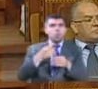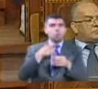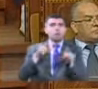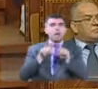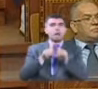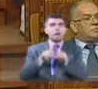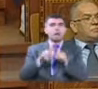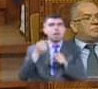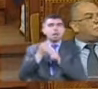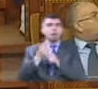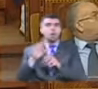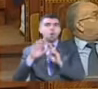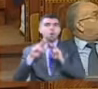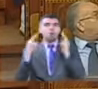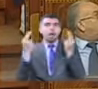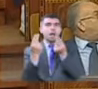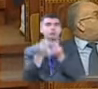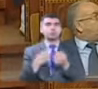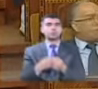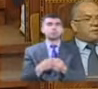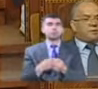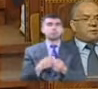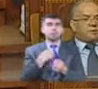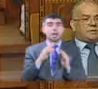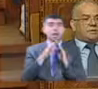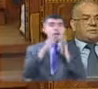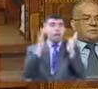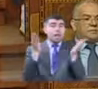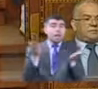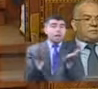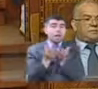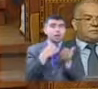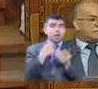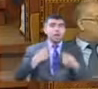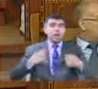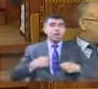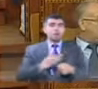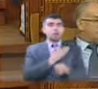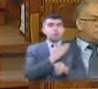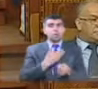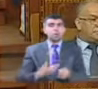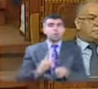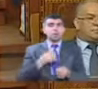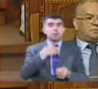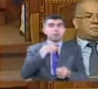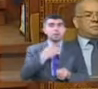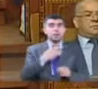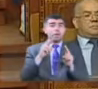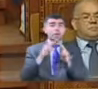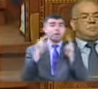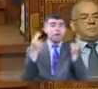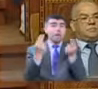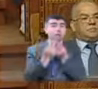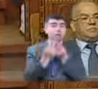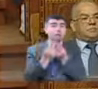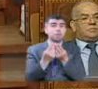وكأنه الدركي لأوروبا؟ وأخيرا السيد رئيس الحكومة، ثقة المؤسسات الدولية هي ثقة